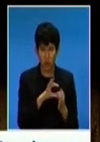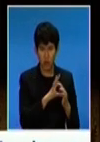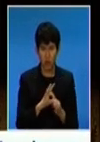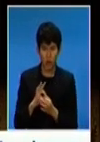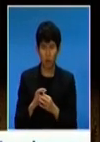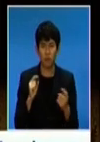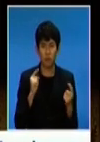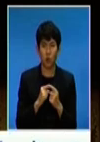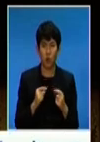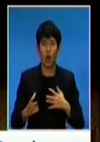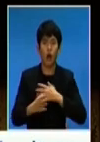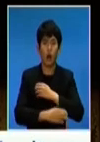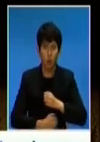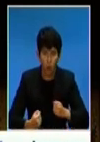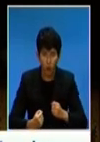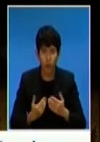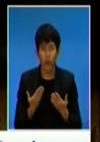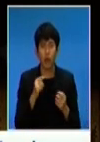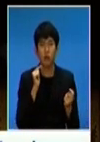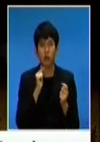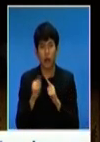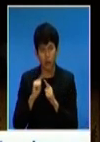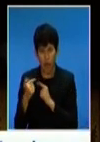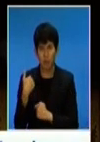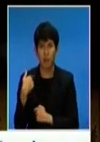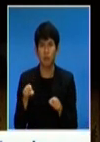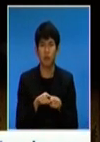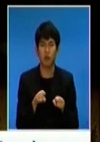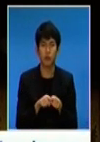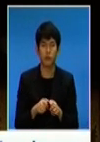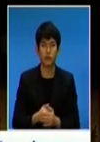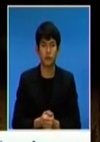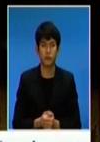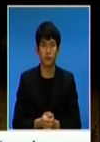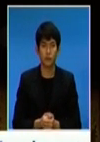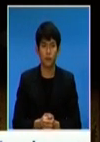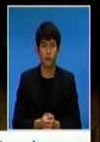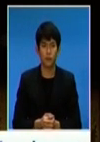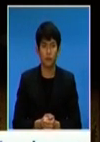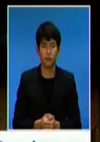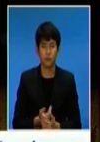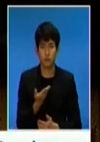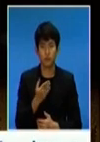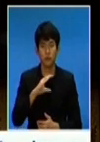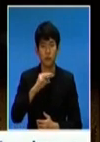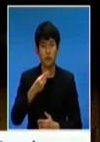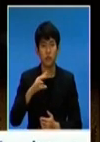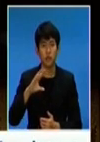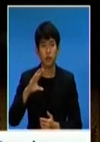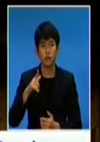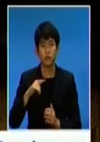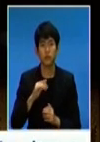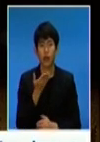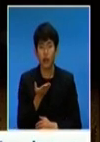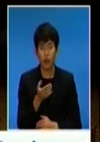ด้วยนะครับอีกข้อครับท่านเฉลิมชัยพูดไว้เรื่อง